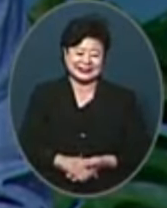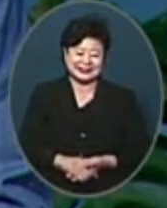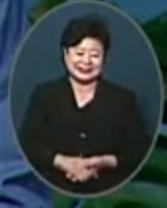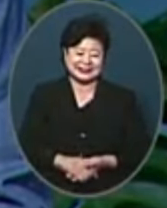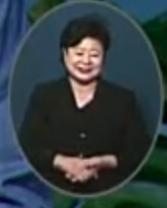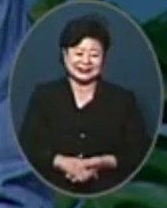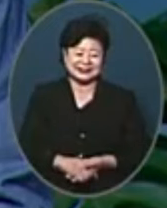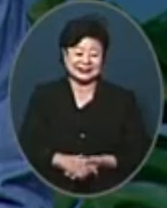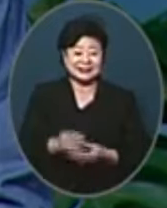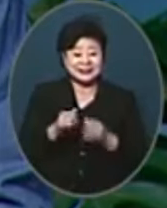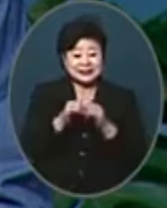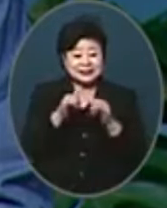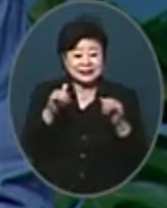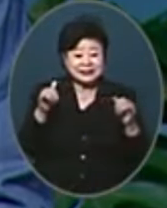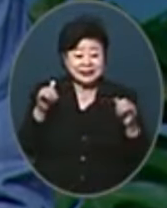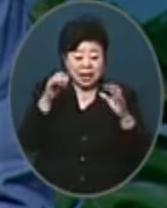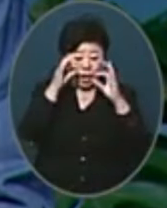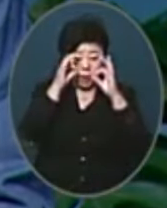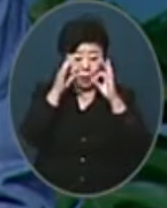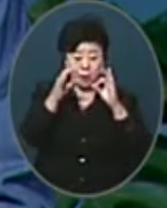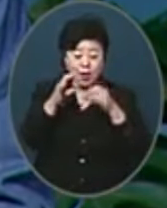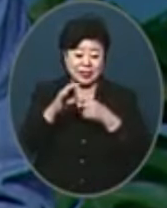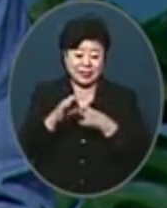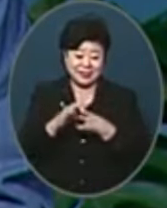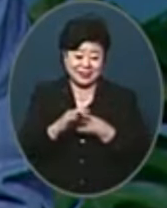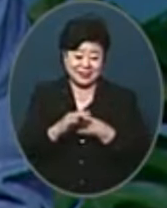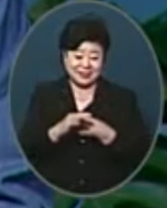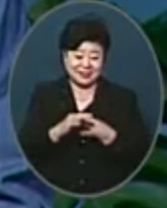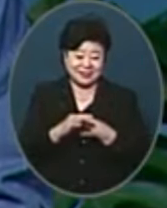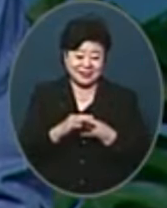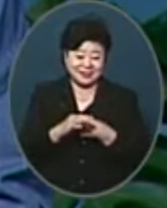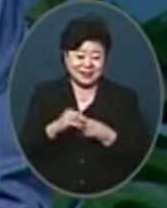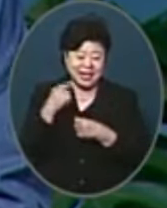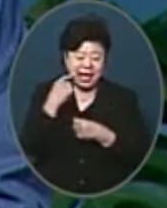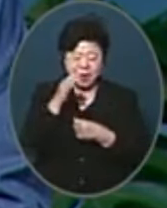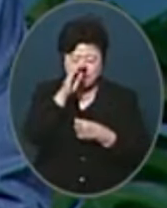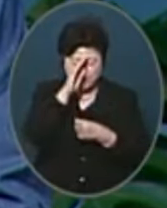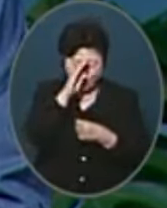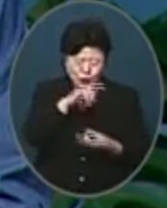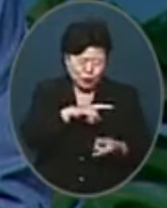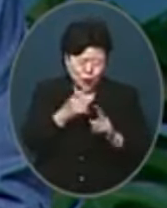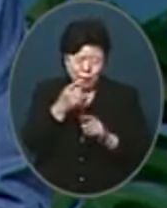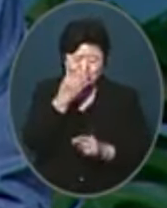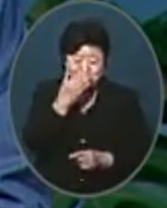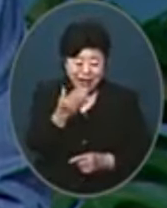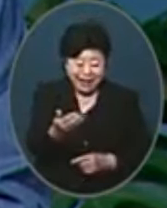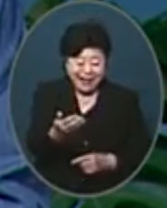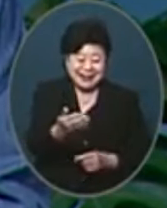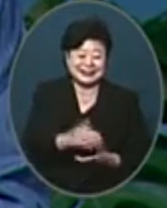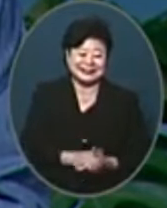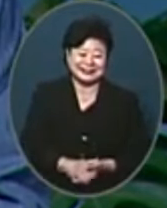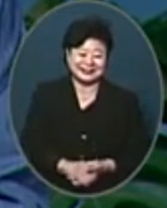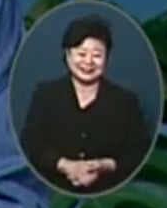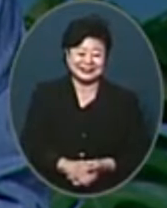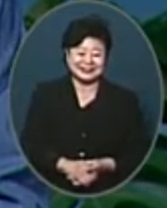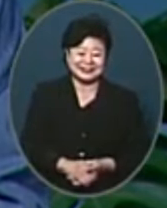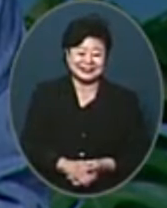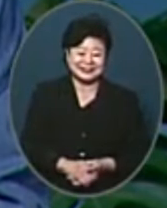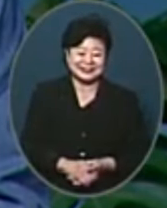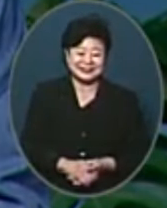그러한 사랑을 베풀면 암 아니라 어떤 병도 물러가고 마는 것입니다.